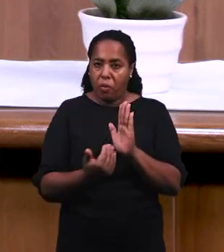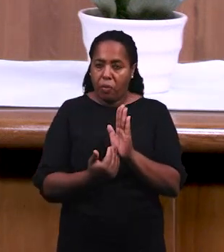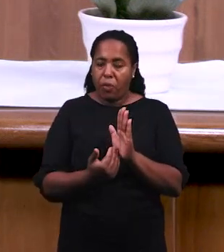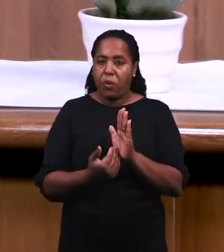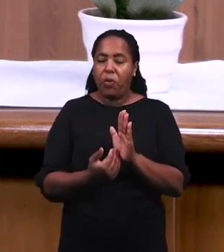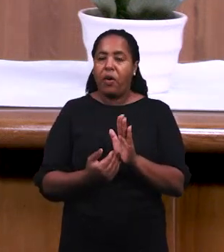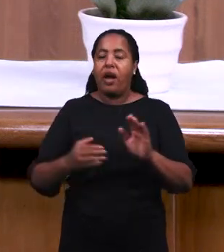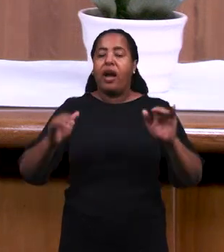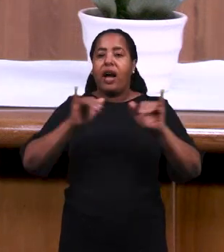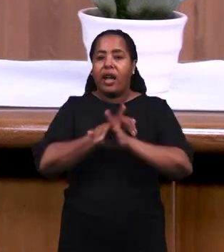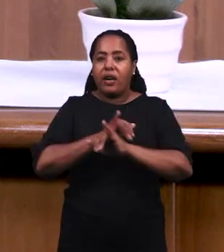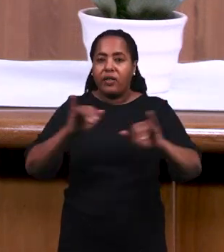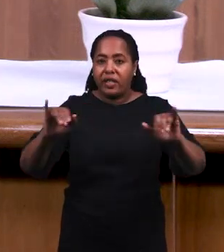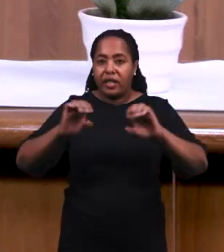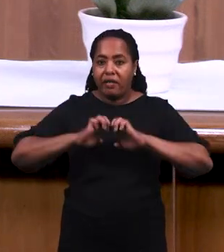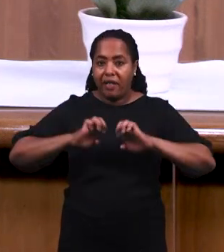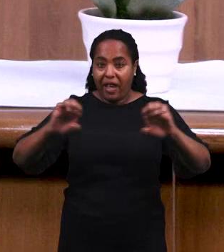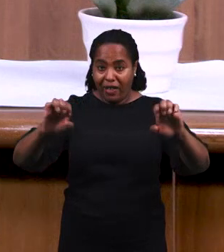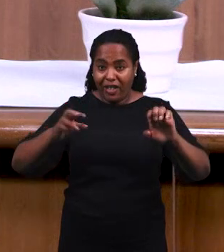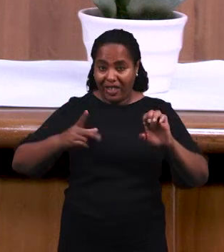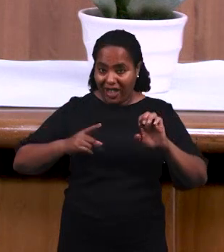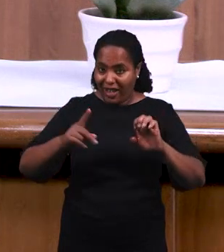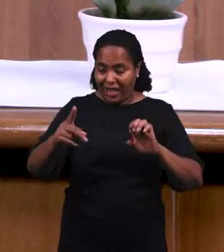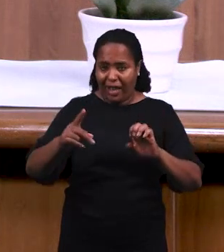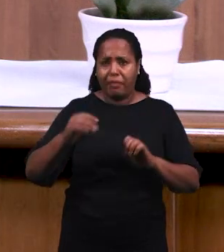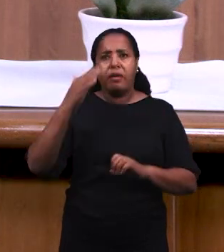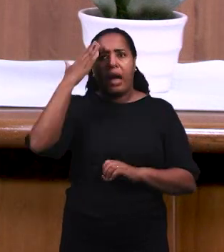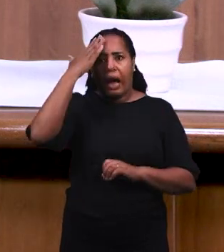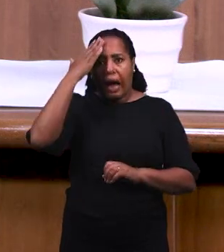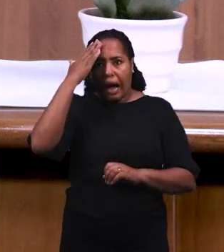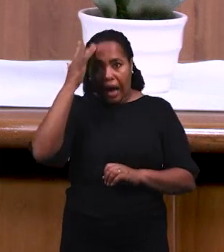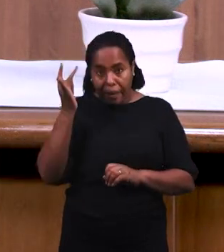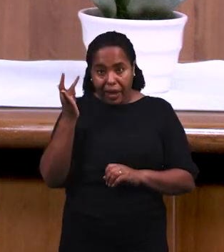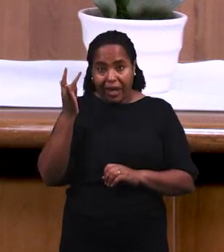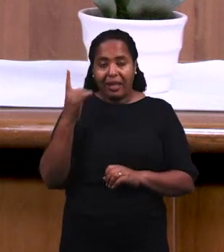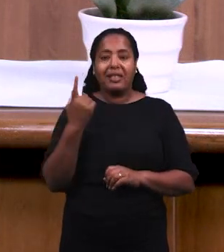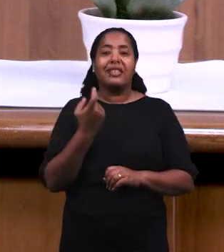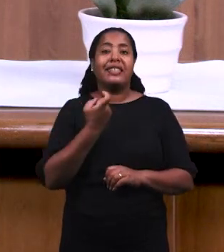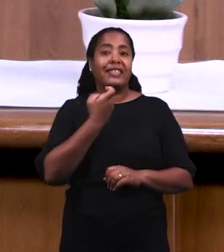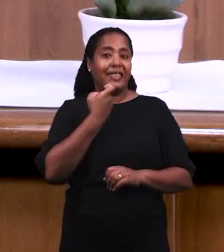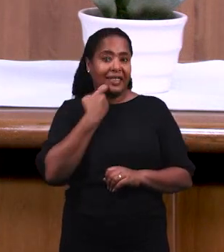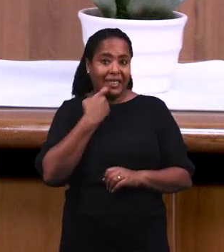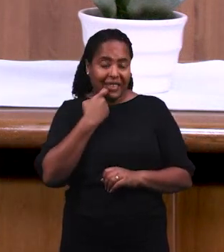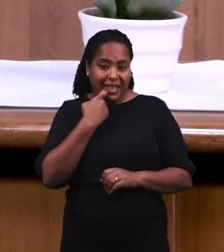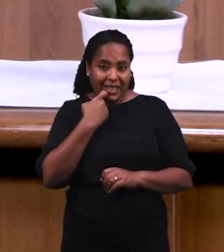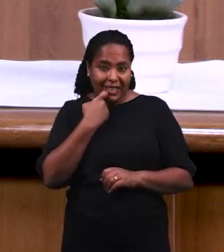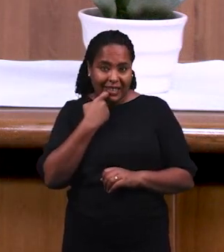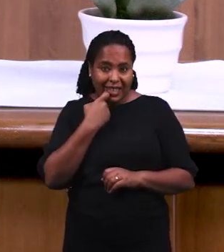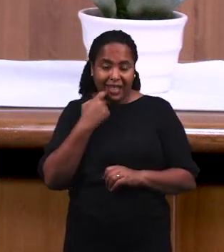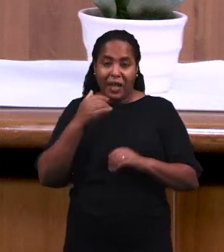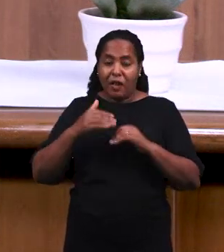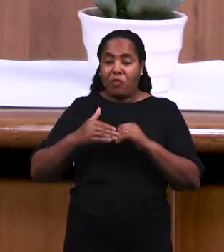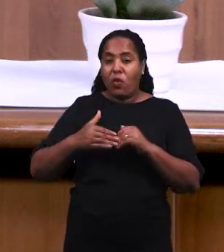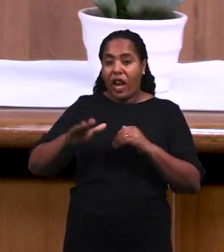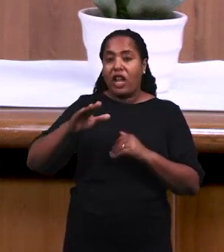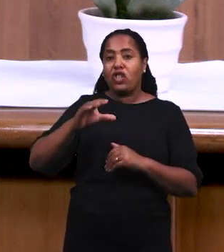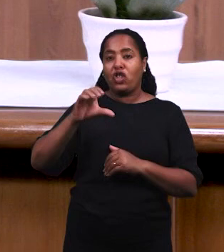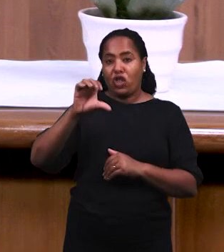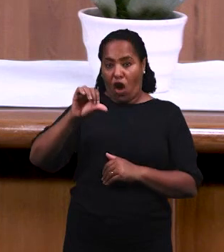программа, провозглашая вечное Евангелие. Завтра, в пятницу, в